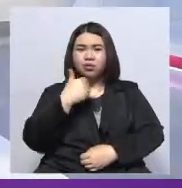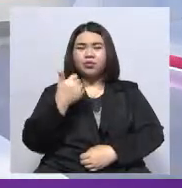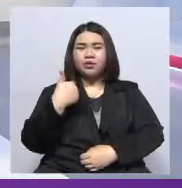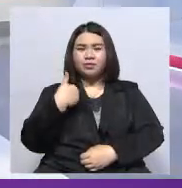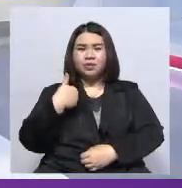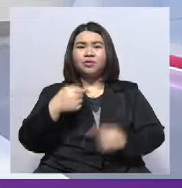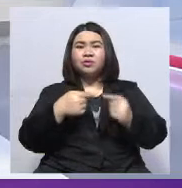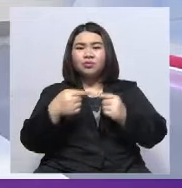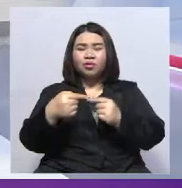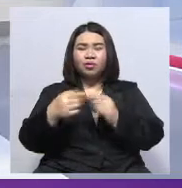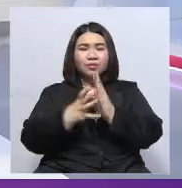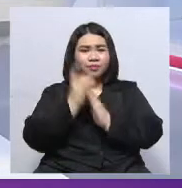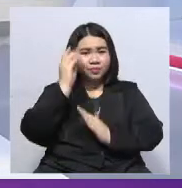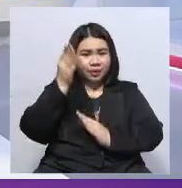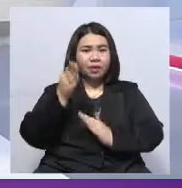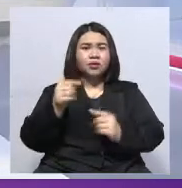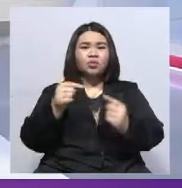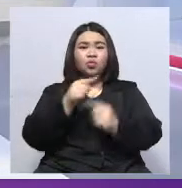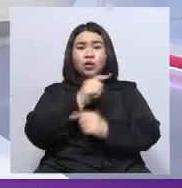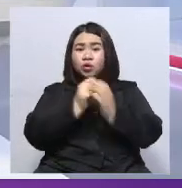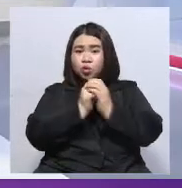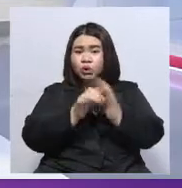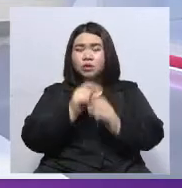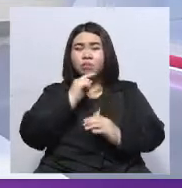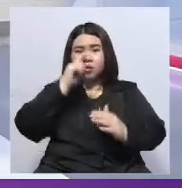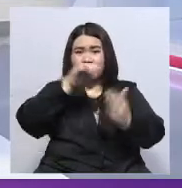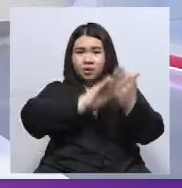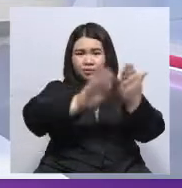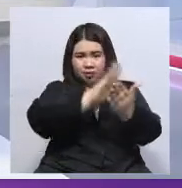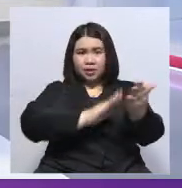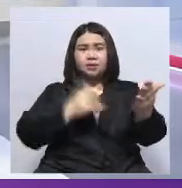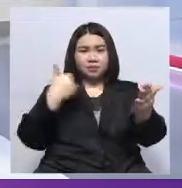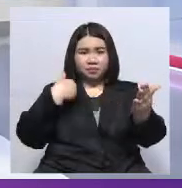ทศกาลตรุษจีนที่จะมีขึ้นในสัปดาห์หน้าด้วย เรียกว่าทุกพื้นที่ทั่วประเทศจริงๆนะครับ